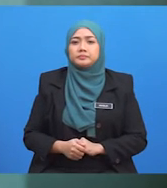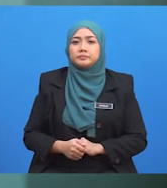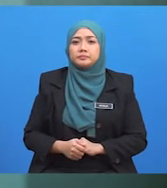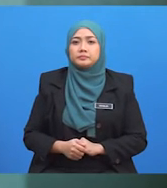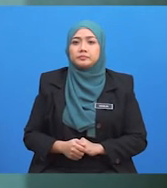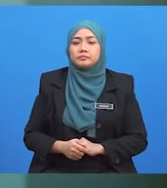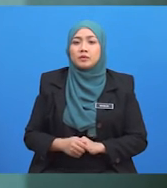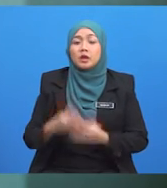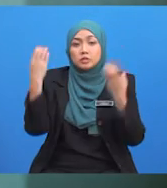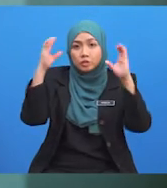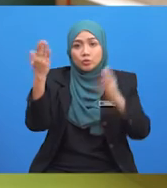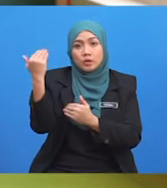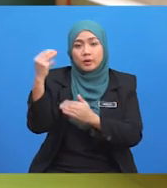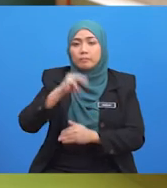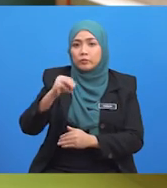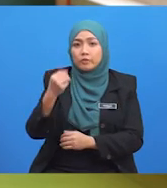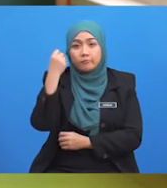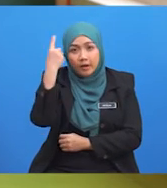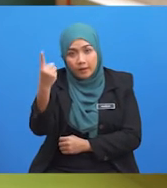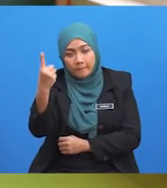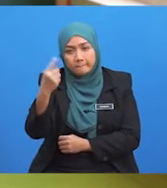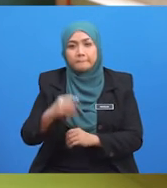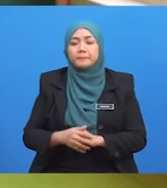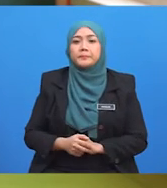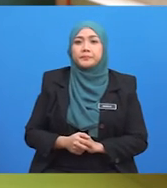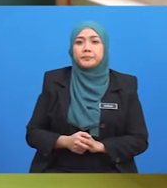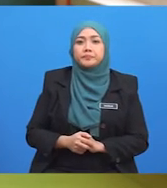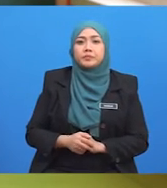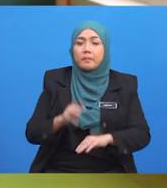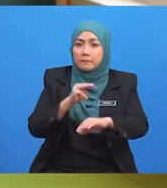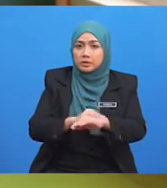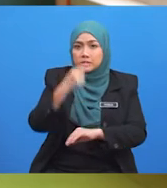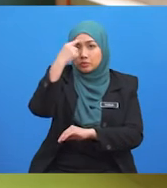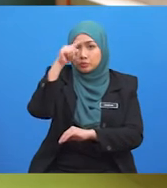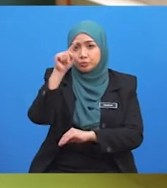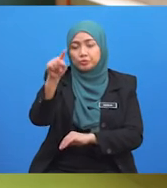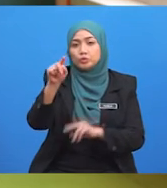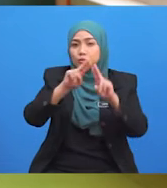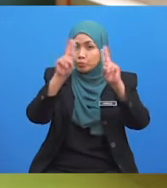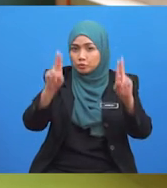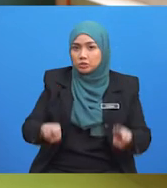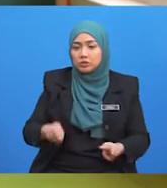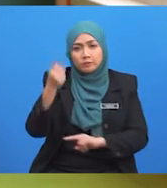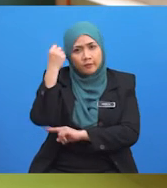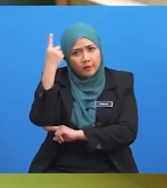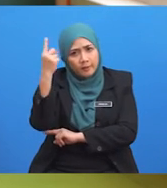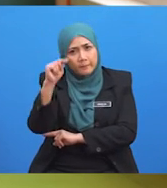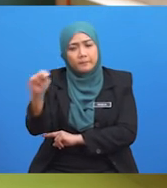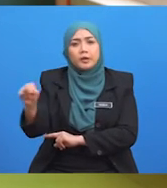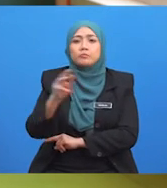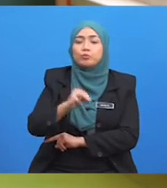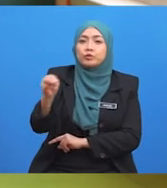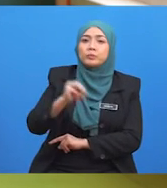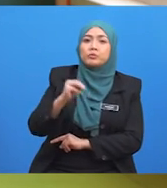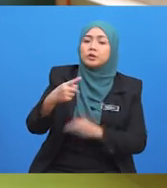hari ini, ya murid-murid. Sekarang, masa untuk menguji kefahaman anda